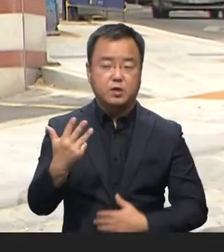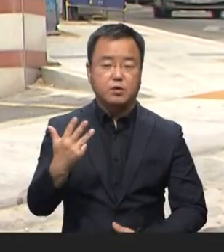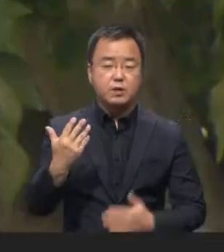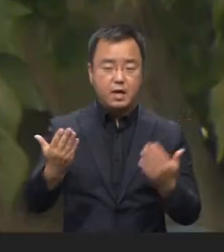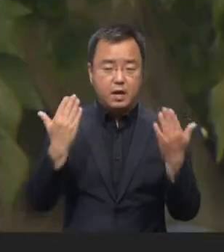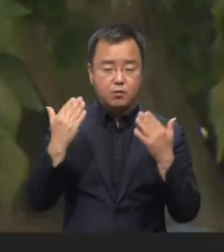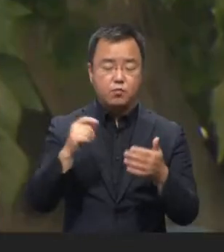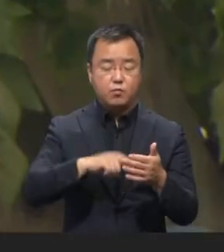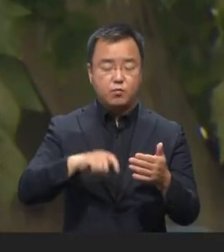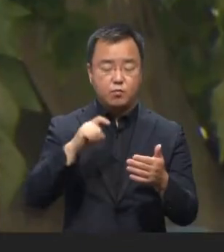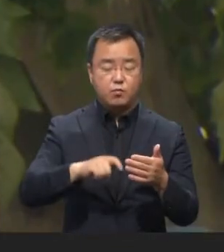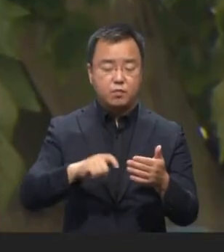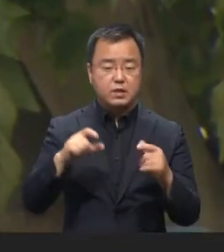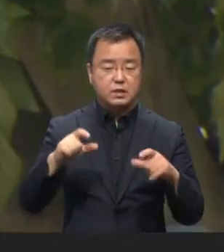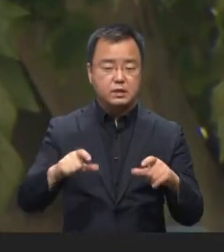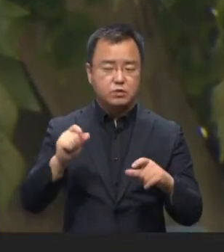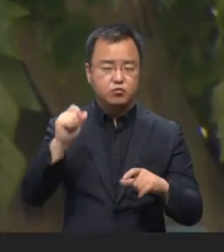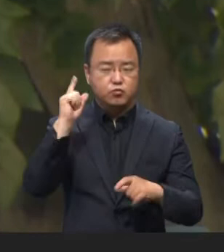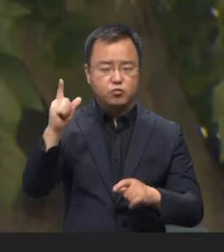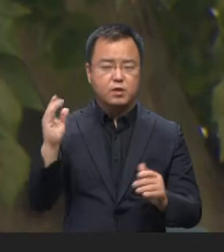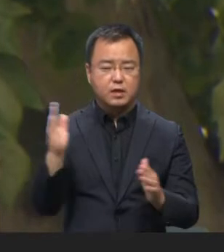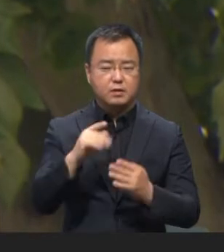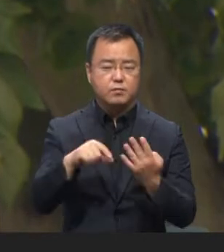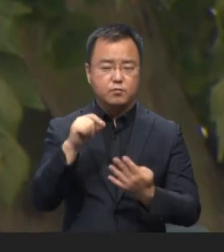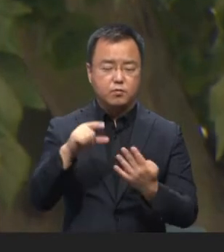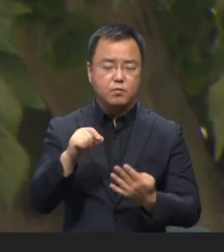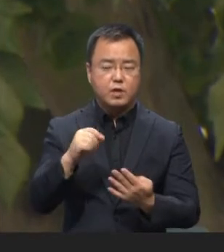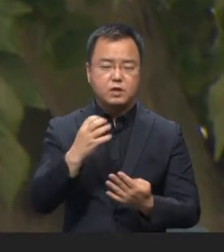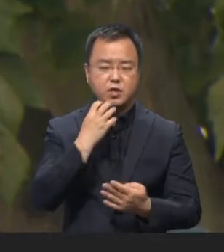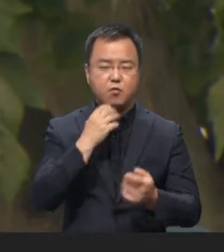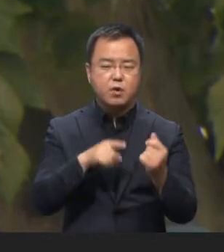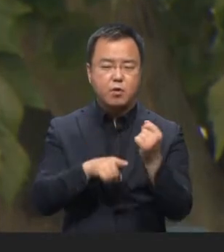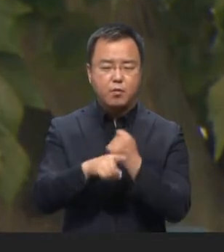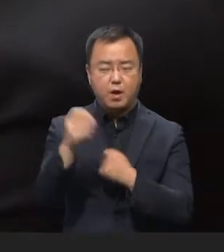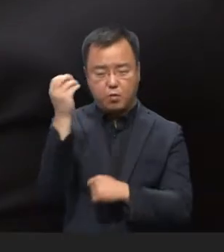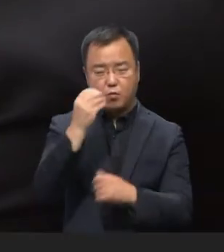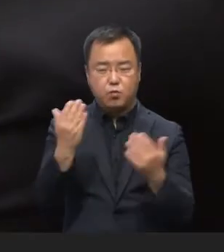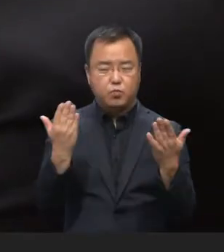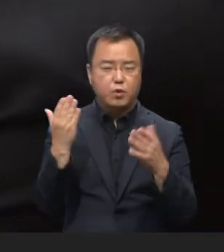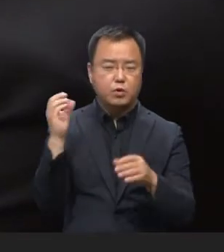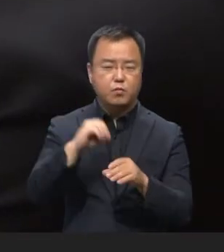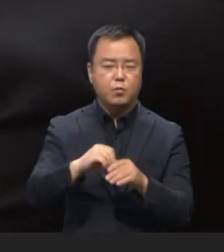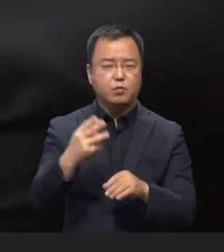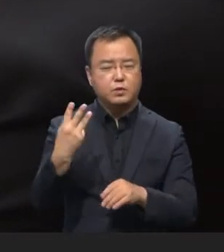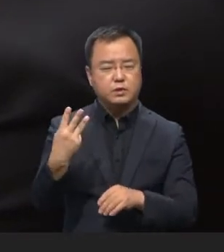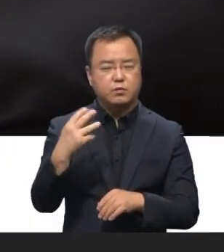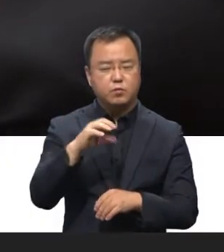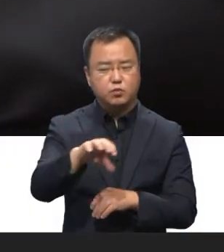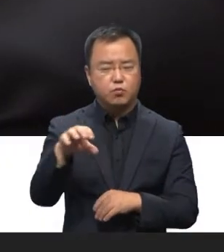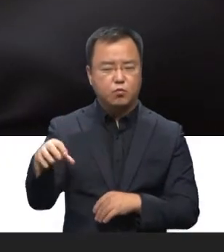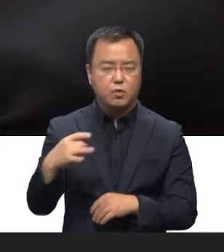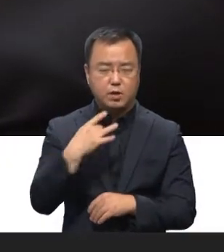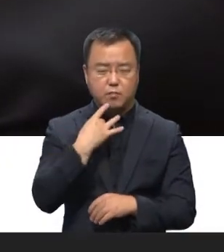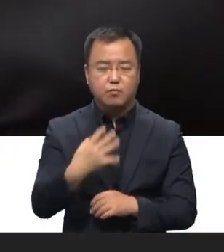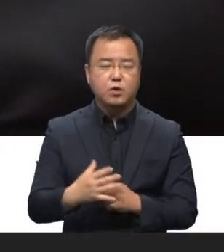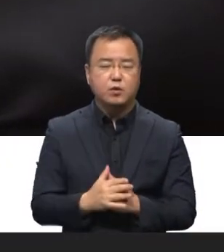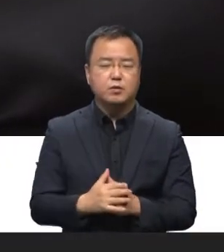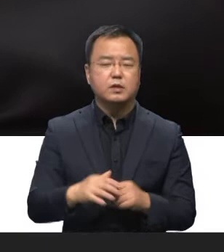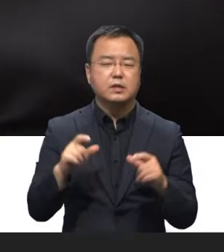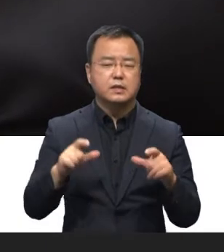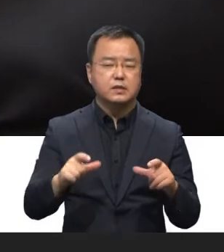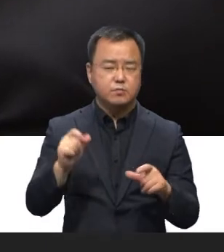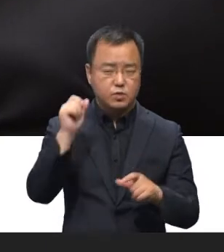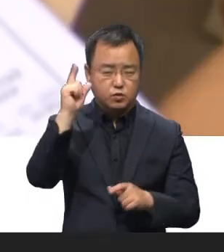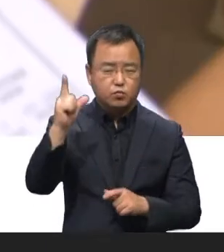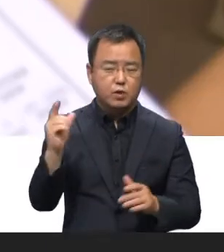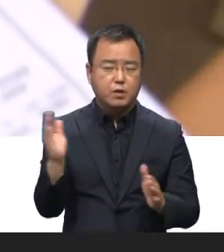의 우선선발 전형을 운영하는 학교 된 서울 과학고 등 3곳에 그칩니다 지역경제 육성 차원에서